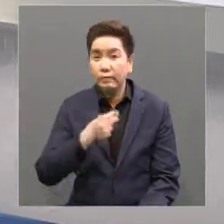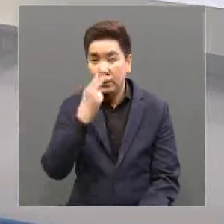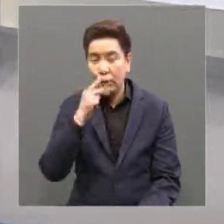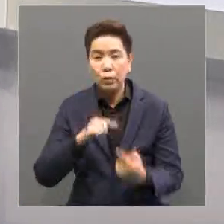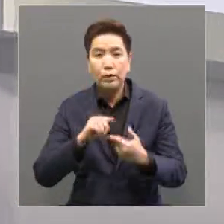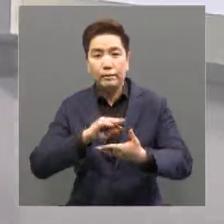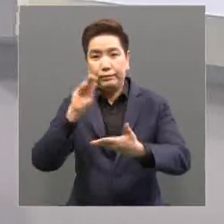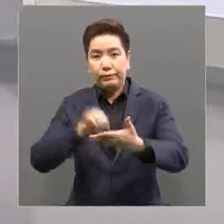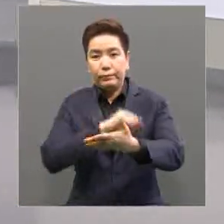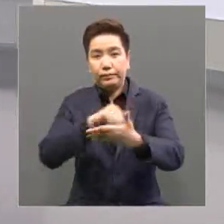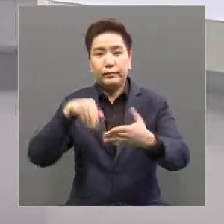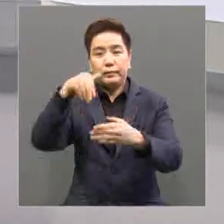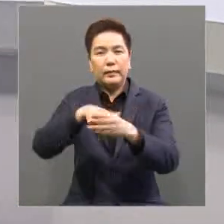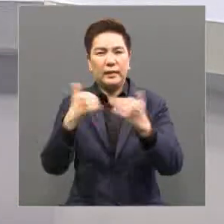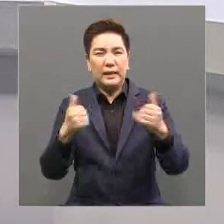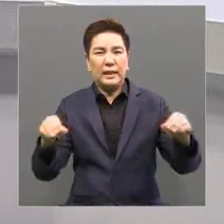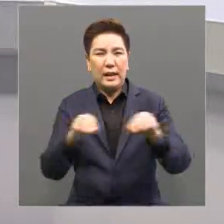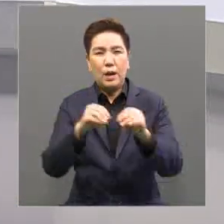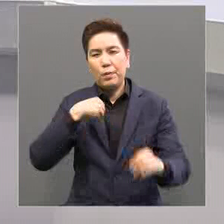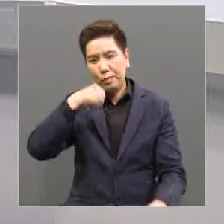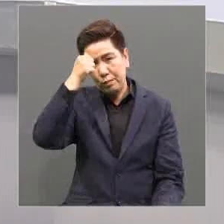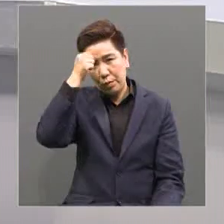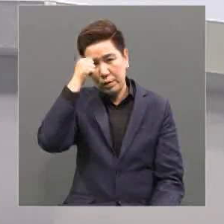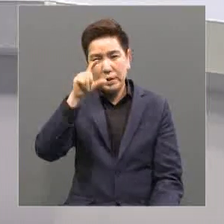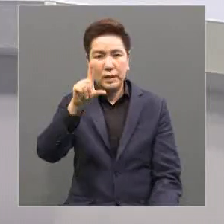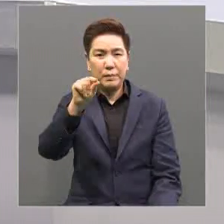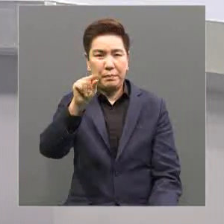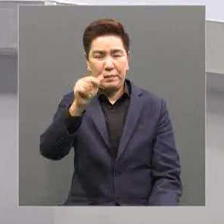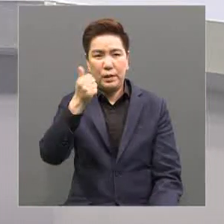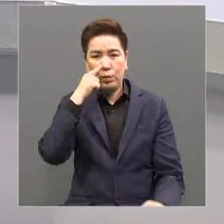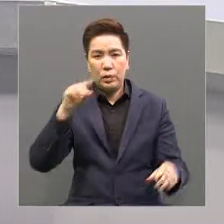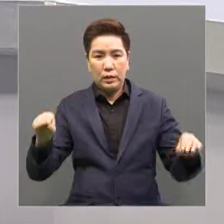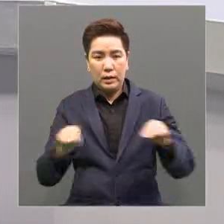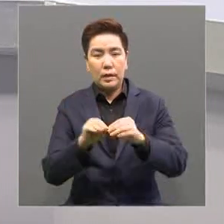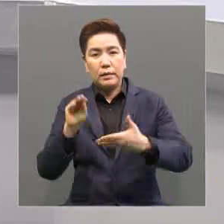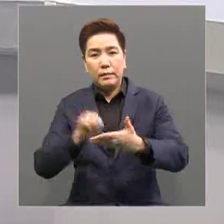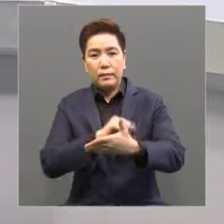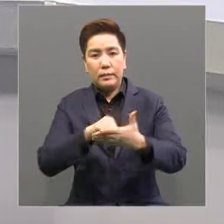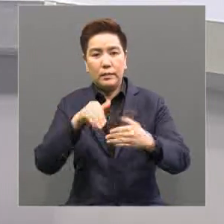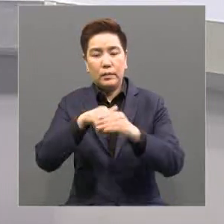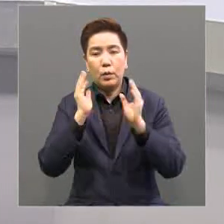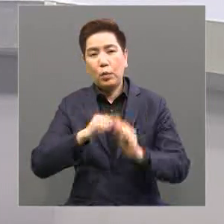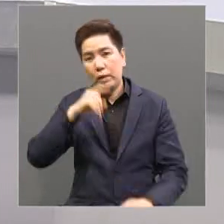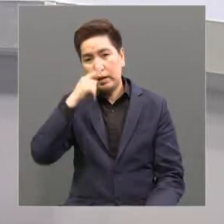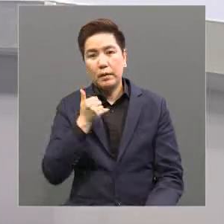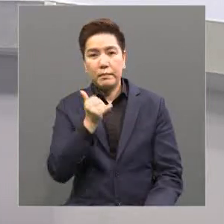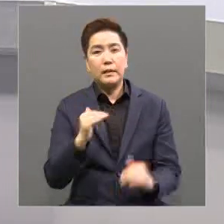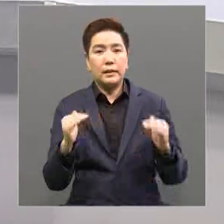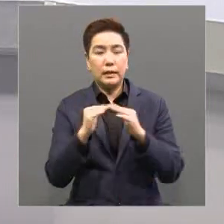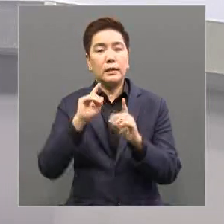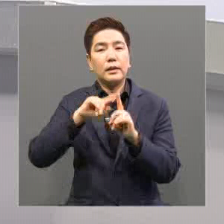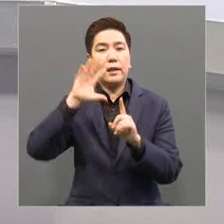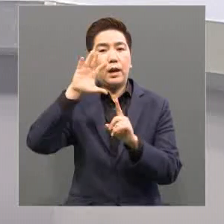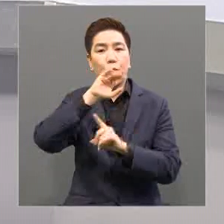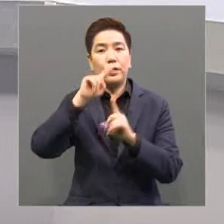ี้มาก่อติดเรื่องของการเลือกตั้งกันหน่อยนะอีกประมาณ20กว่าวันเท่านั้นคุณผู้ชมฮะก็จะถึงวันเลือกตั้งที่เราคนไทยจะได้ไปใช้สิทธิ์กัน14พฤษ